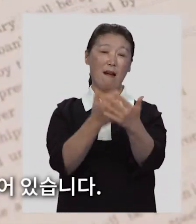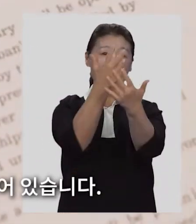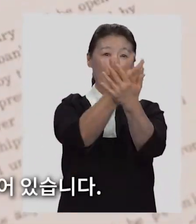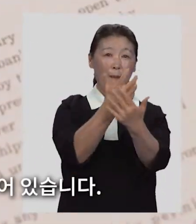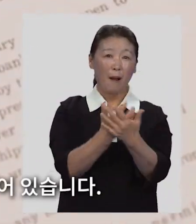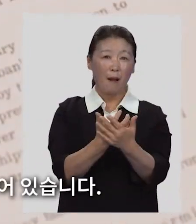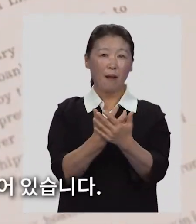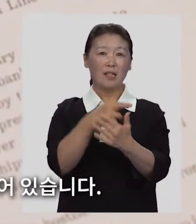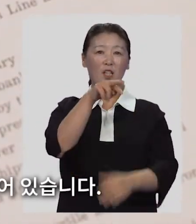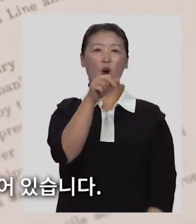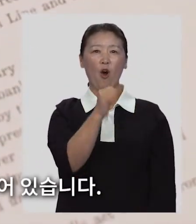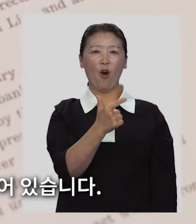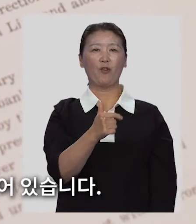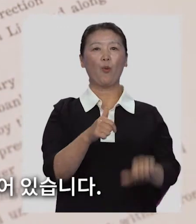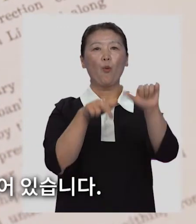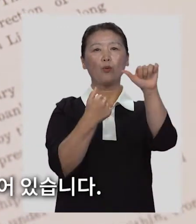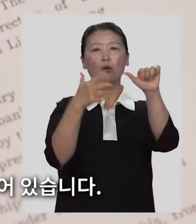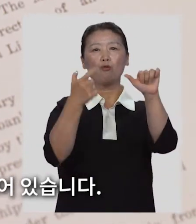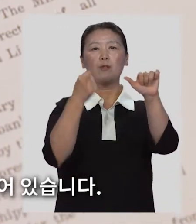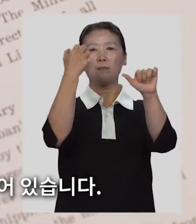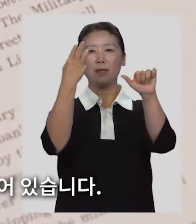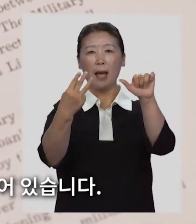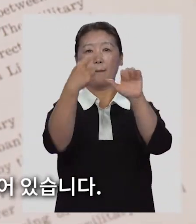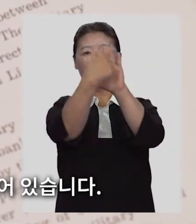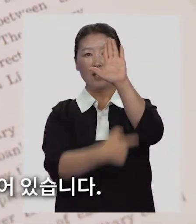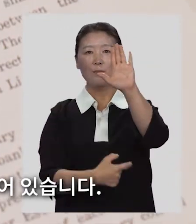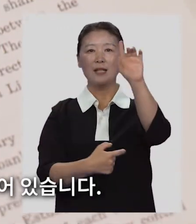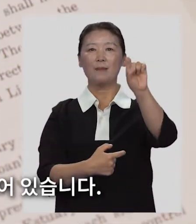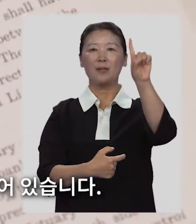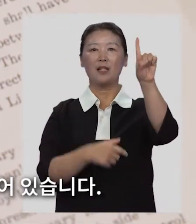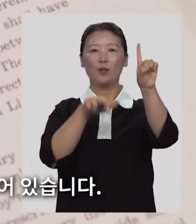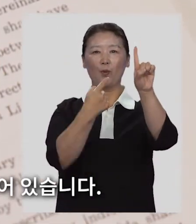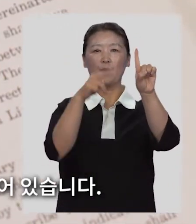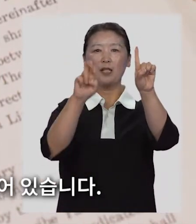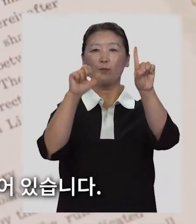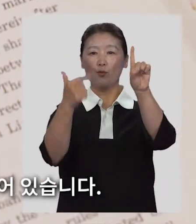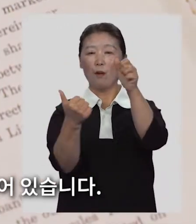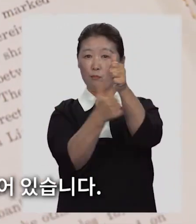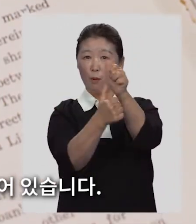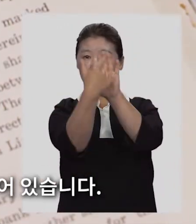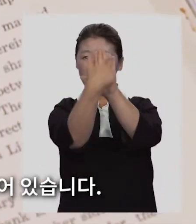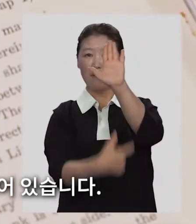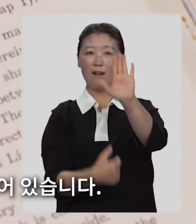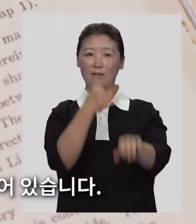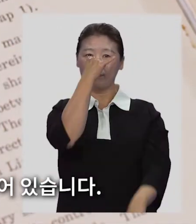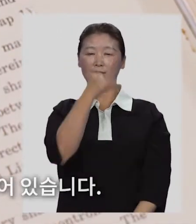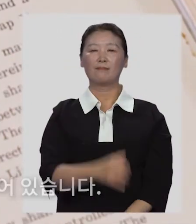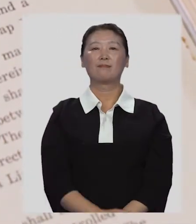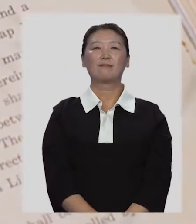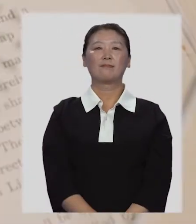협정서는 서원과 5조 63항의 전문, 11조 26항의 부록으로 구성되어 있습니다.